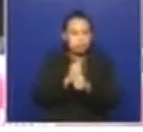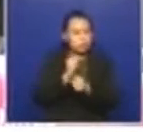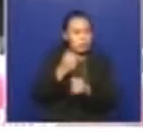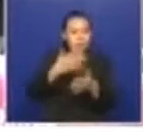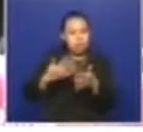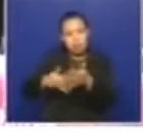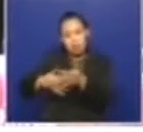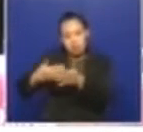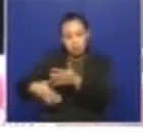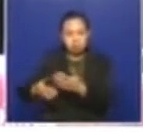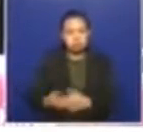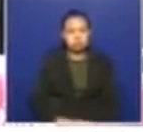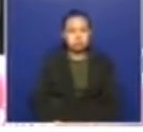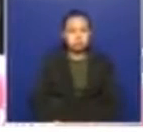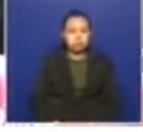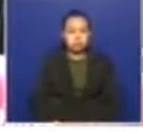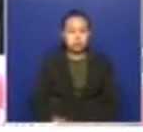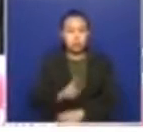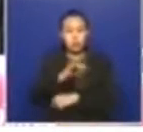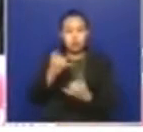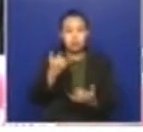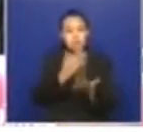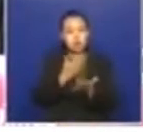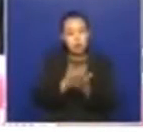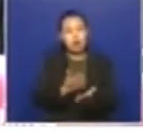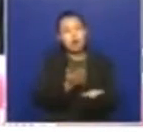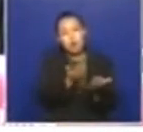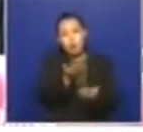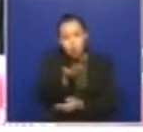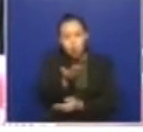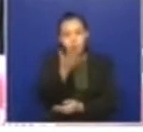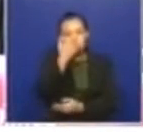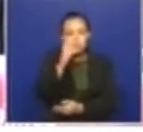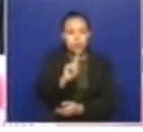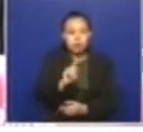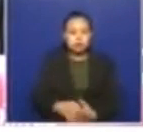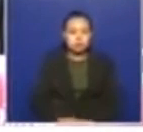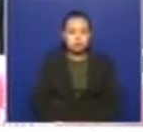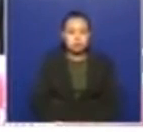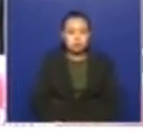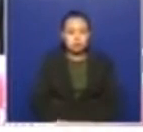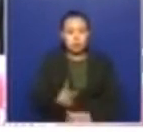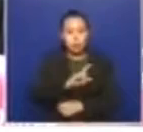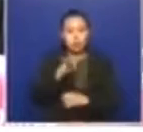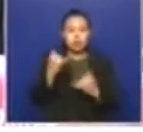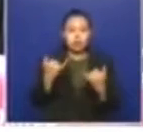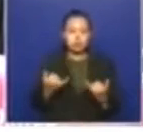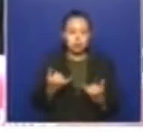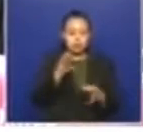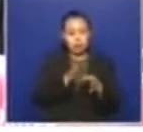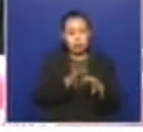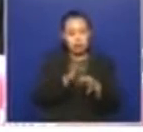ที่สุดวันนี้เนี่ยที่ไปขอพักหนี้ทั้งหมดเกิดอะไรขึ้นรู้ไหมครับวันนี้แบงค์เนี่ยแ